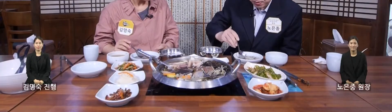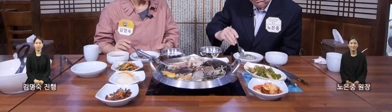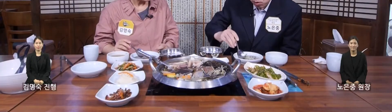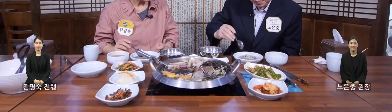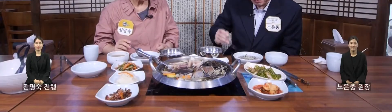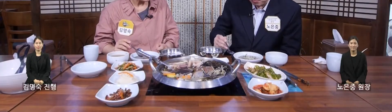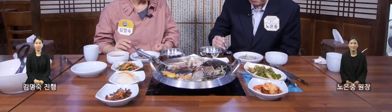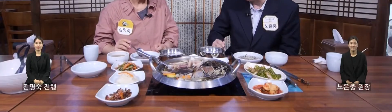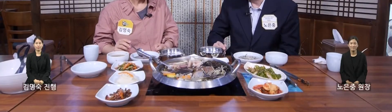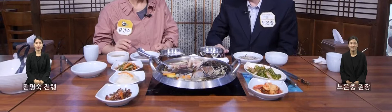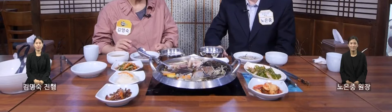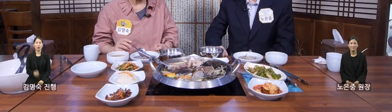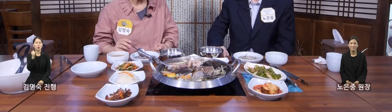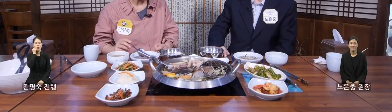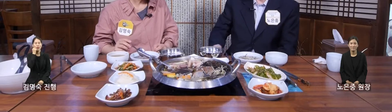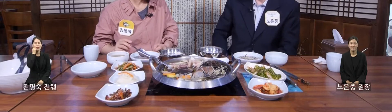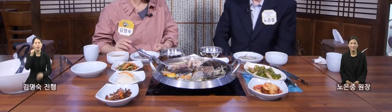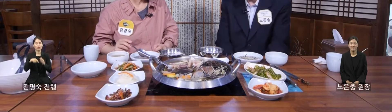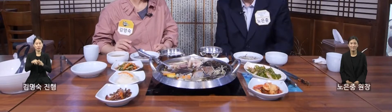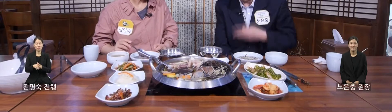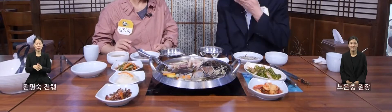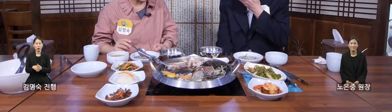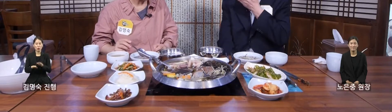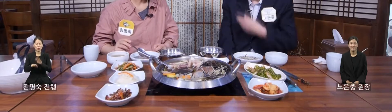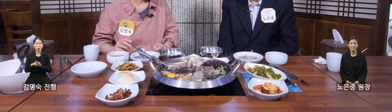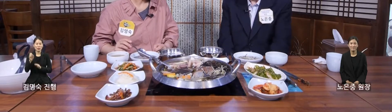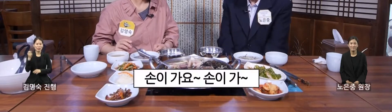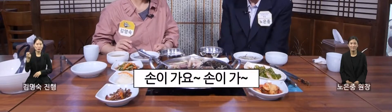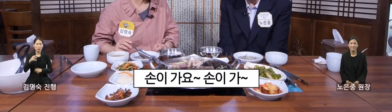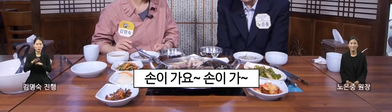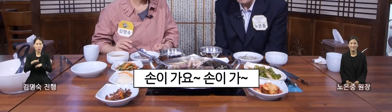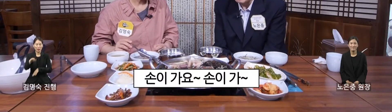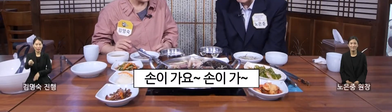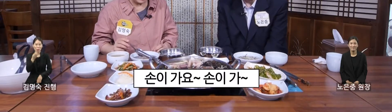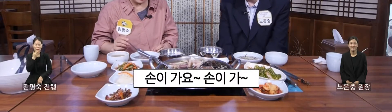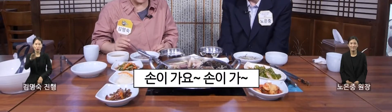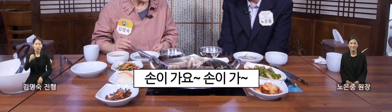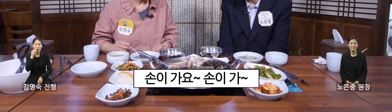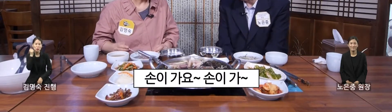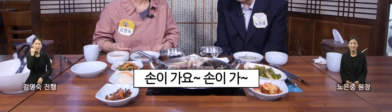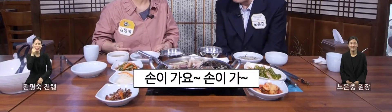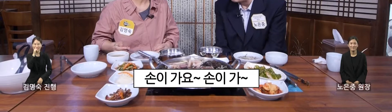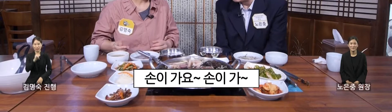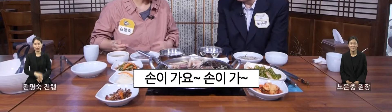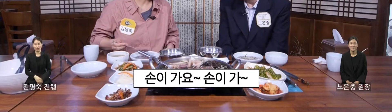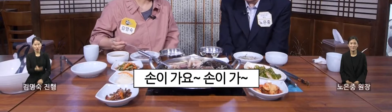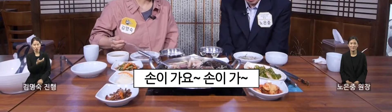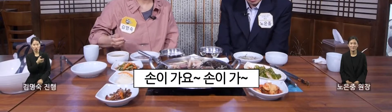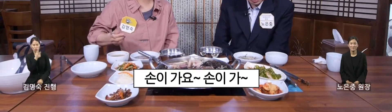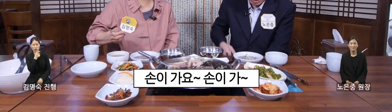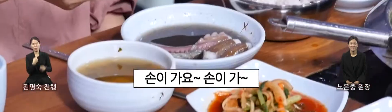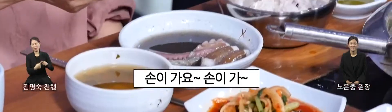예, 과자 중에 손이가요, 손이가. 예, 자꾸 손이 가는 과자가 있잖아요. 국물에